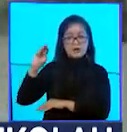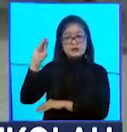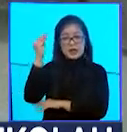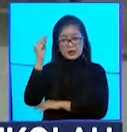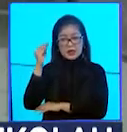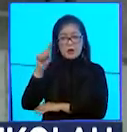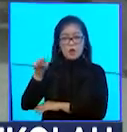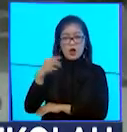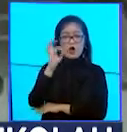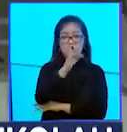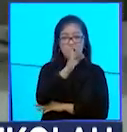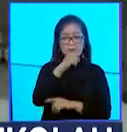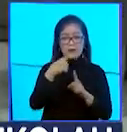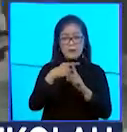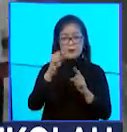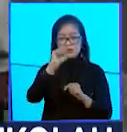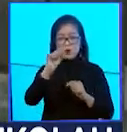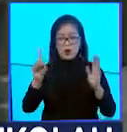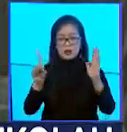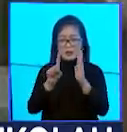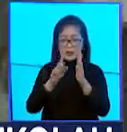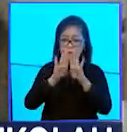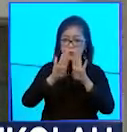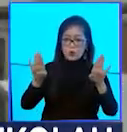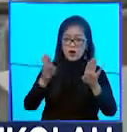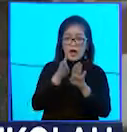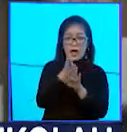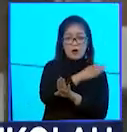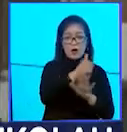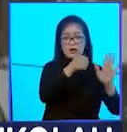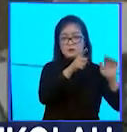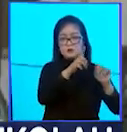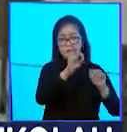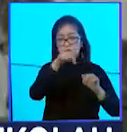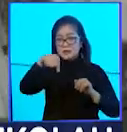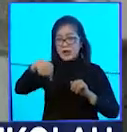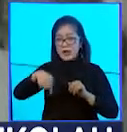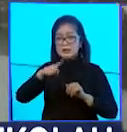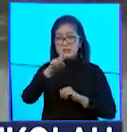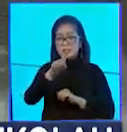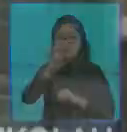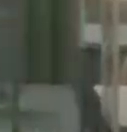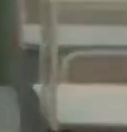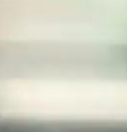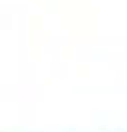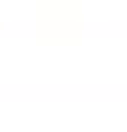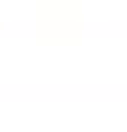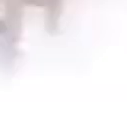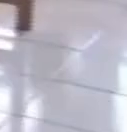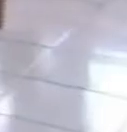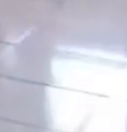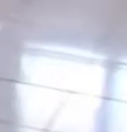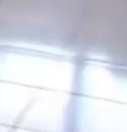sekolah yang menggelar pembelajaran tatap muka dari 610 menjadi 1.509 sekolah dari tingkat SD hingga SMA.